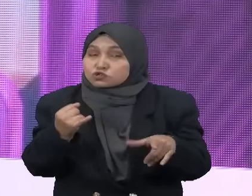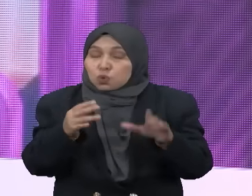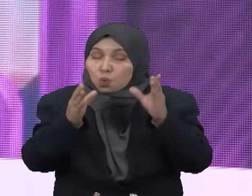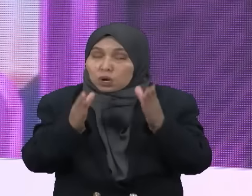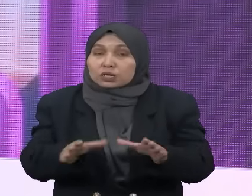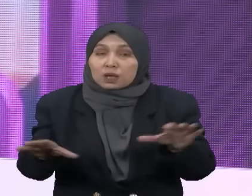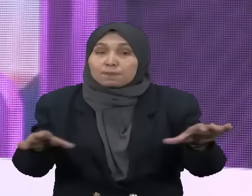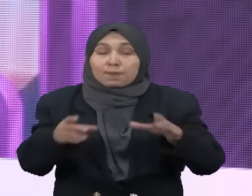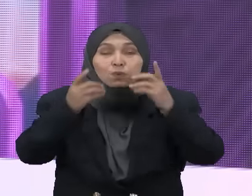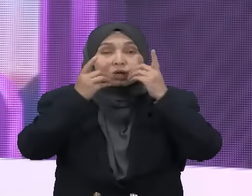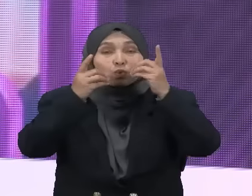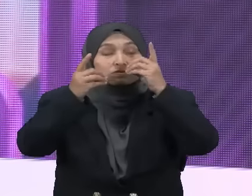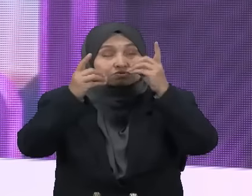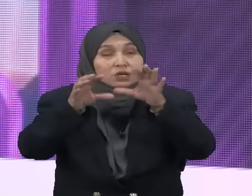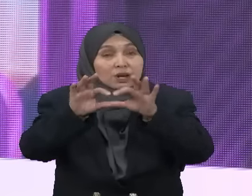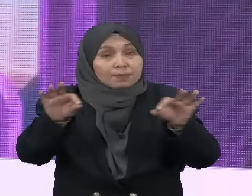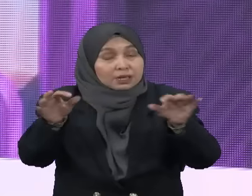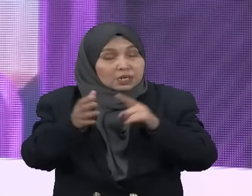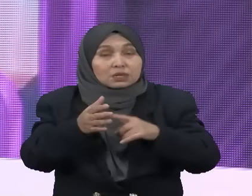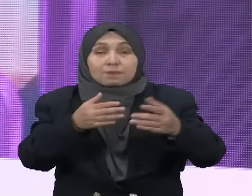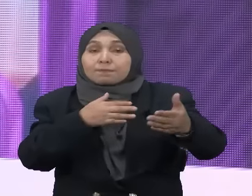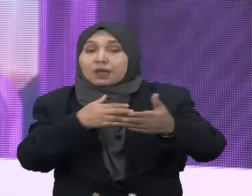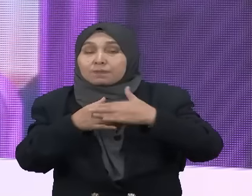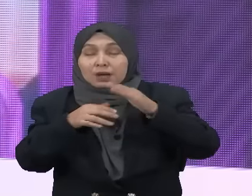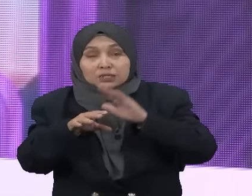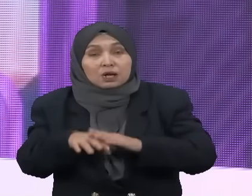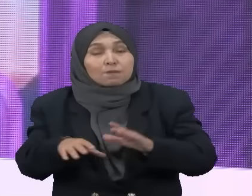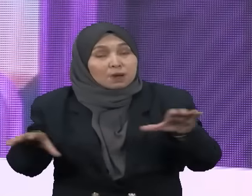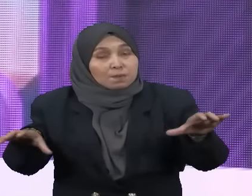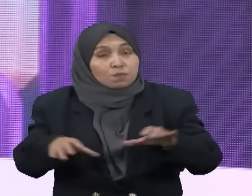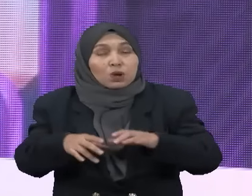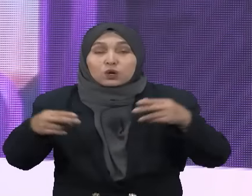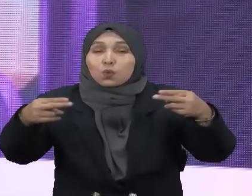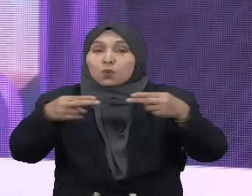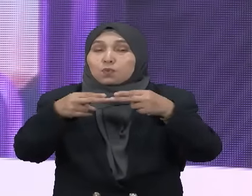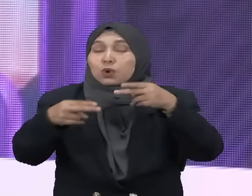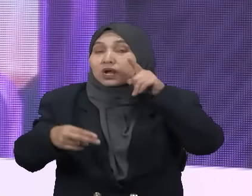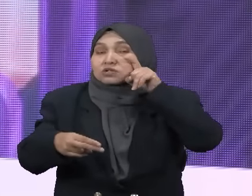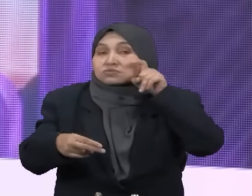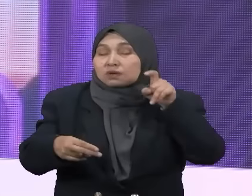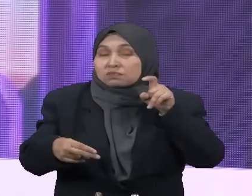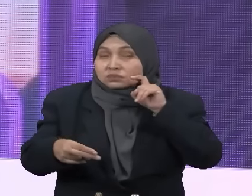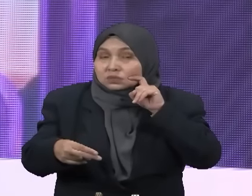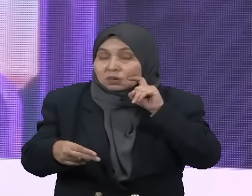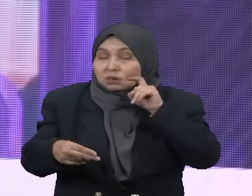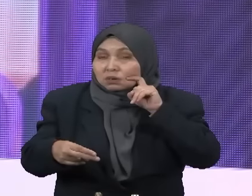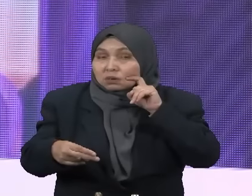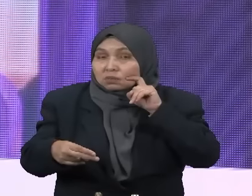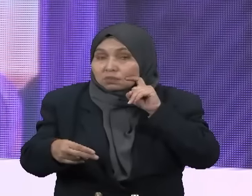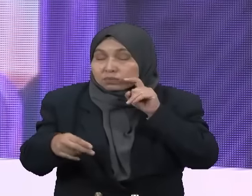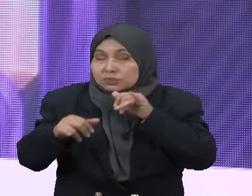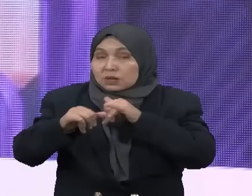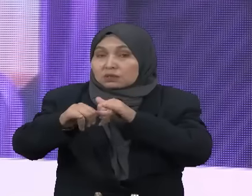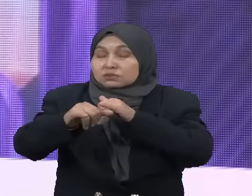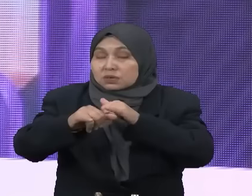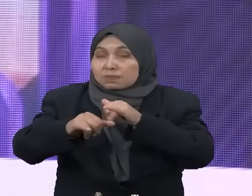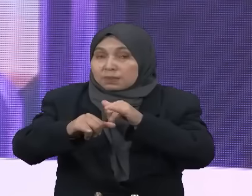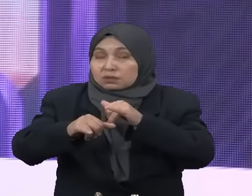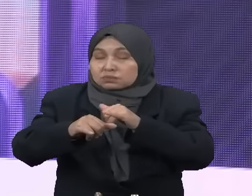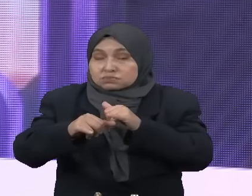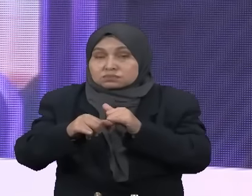dosa. Dan di dalam ayat ini merujuk kepada melakukan hubungan songsang, tuan-tuan. Setengah para